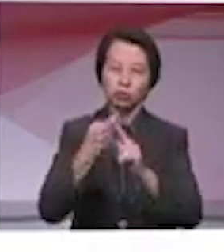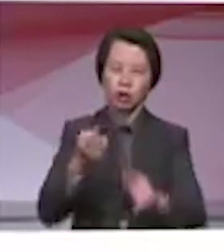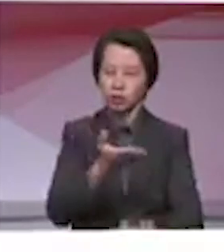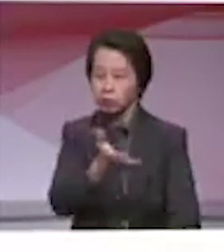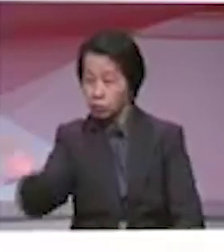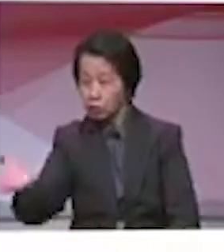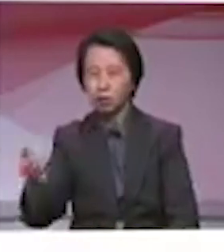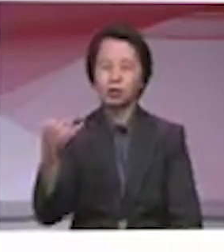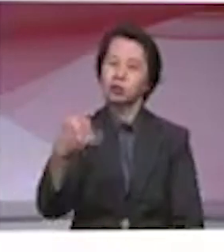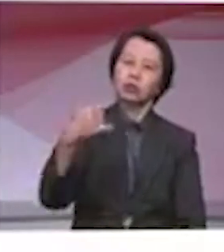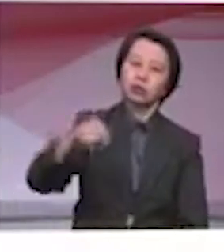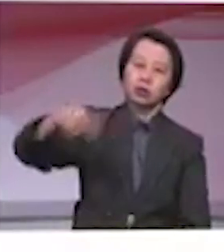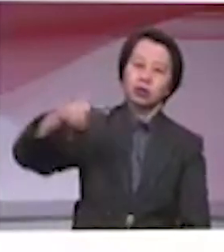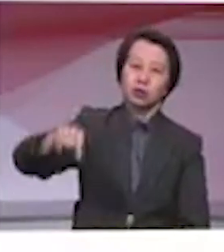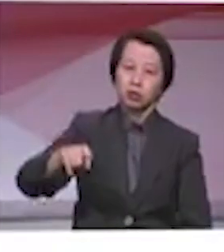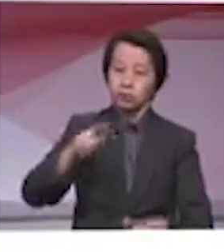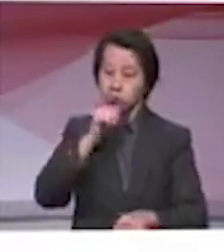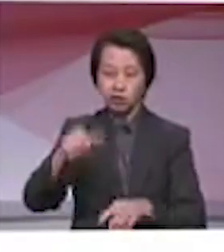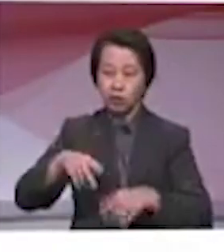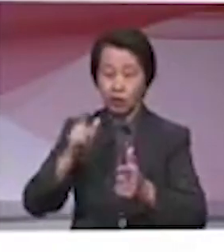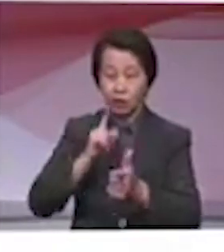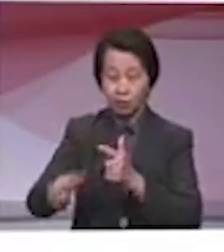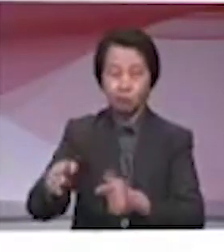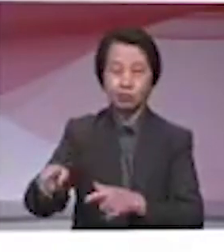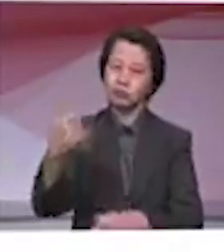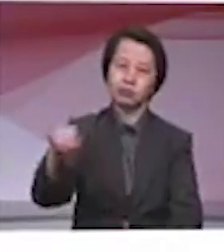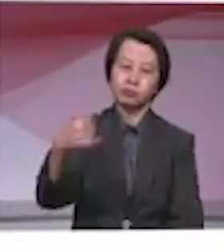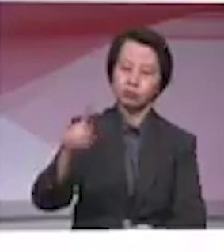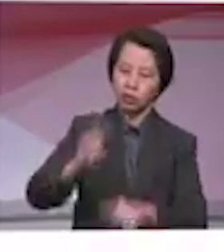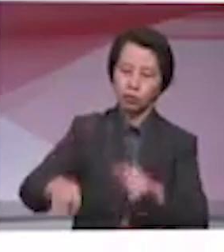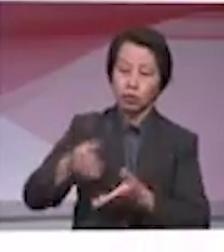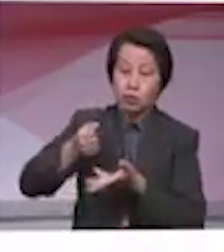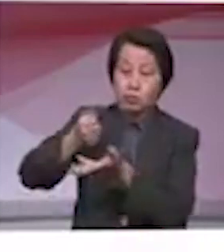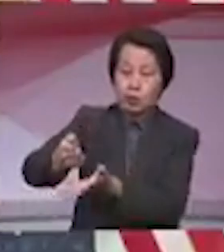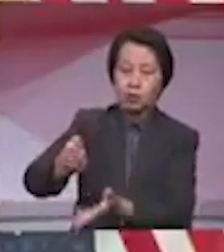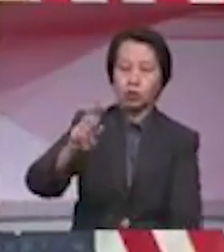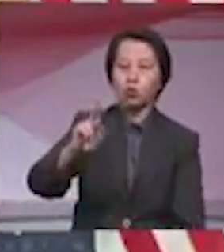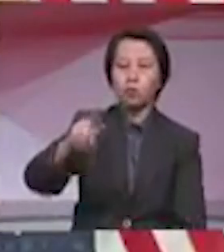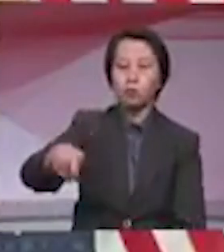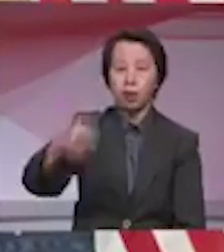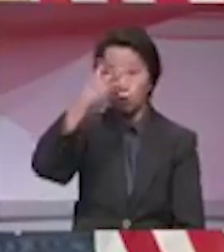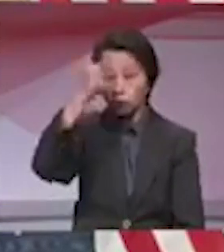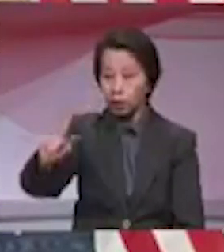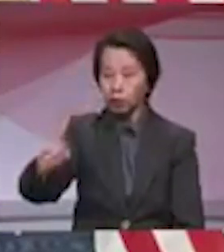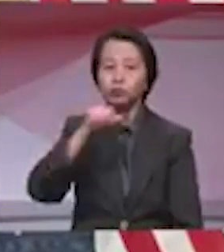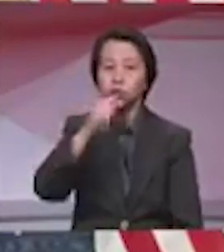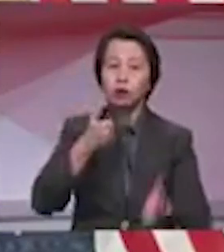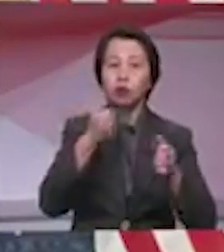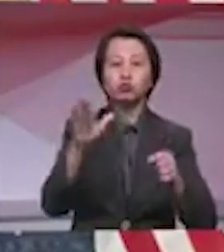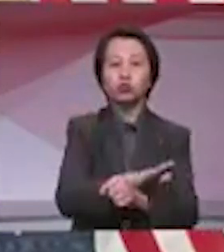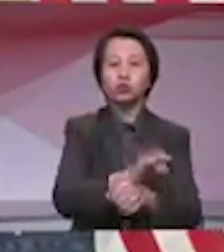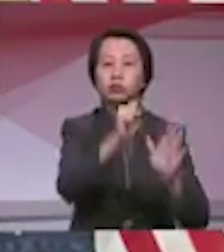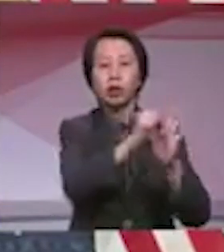yang tidak layak menerima program subsidi upah kerana tidak menepati syarat